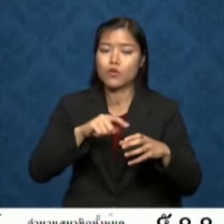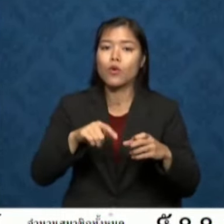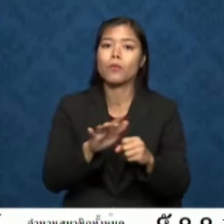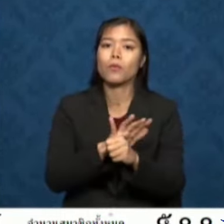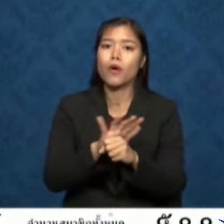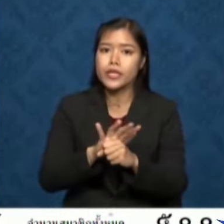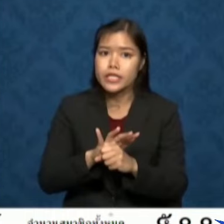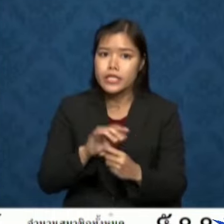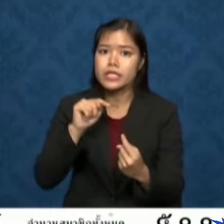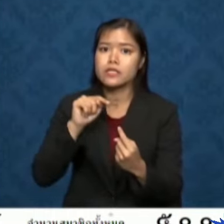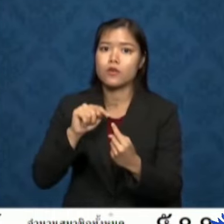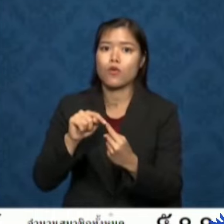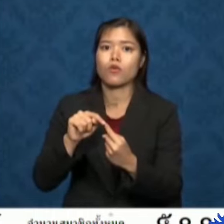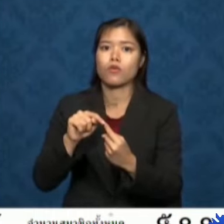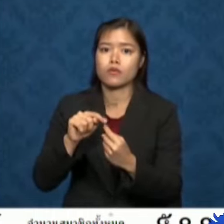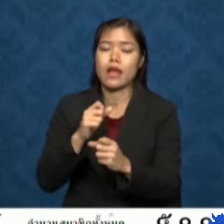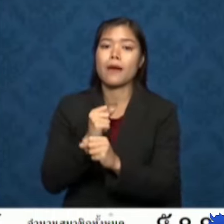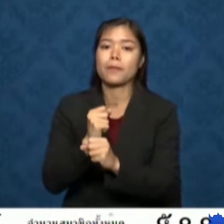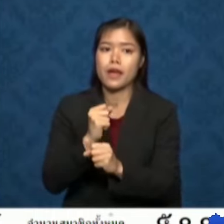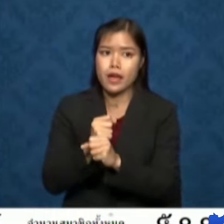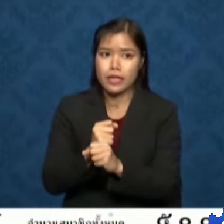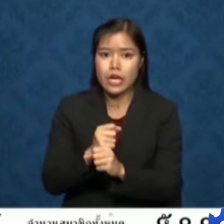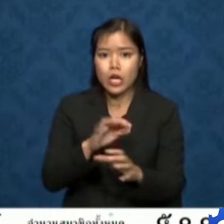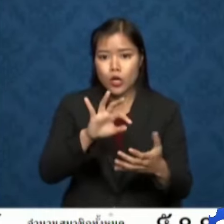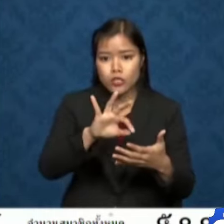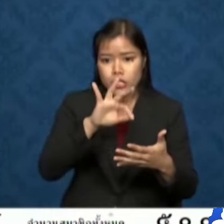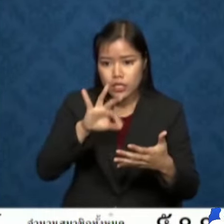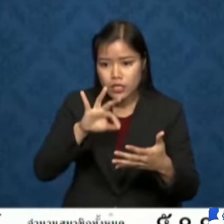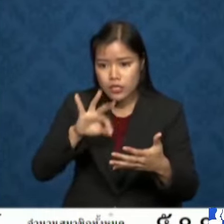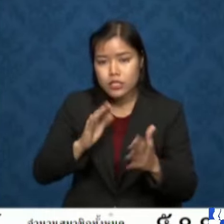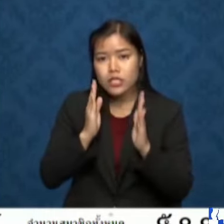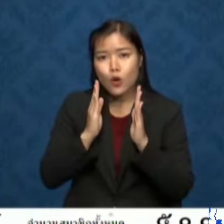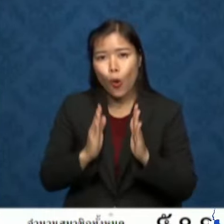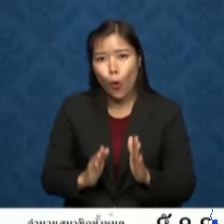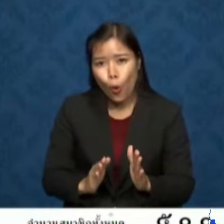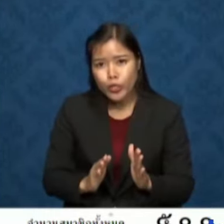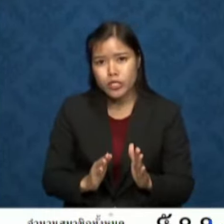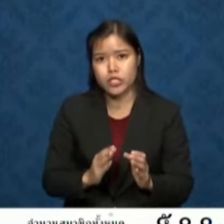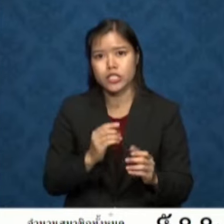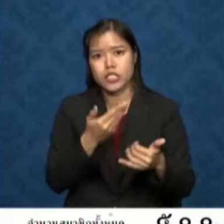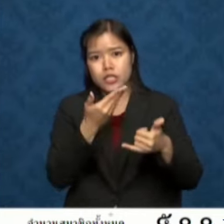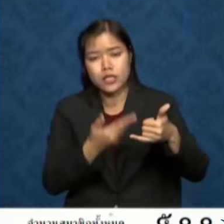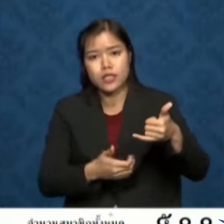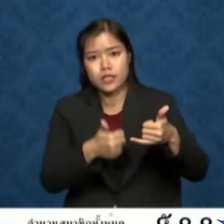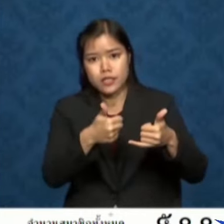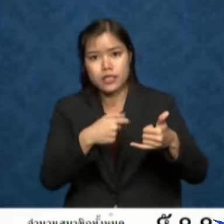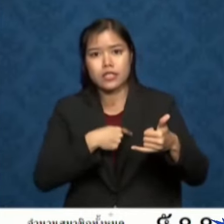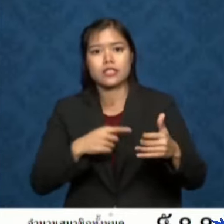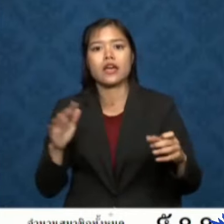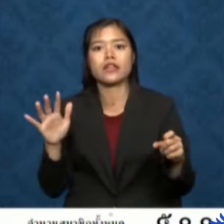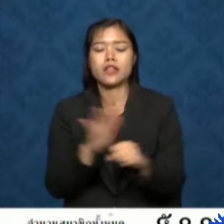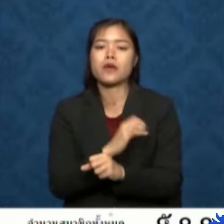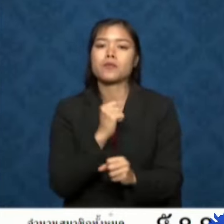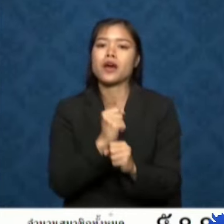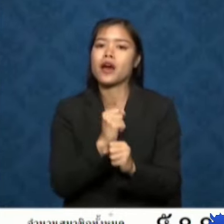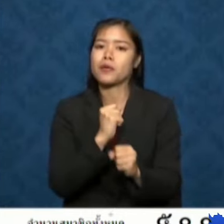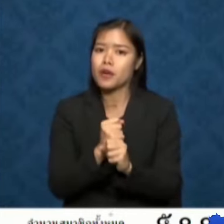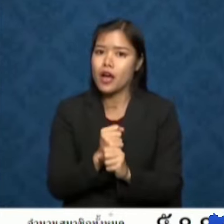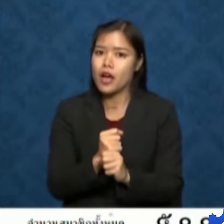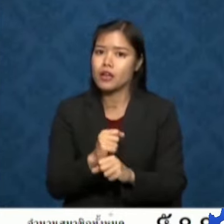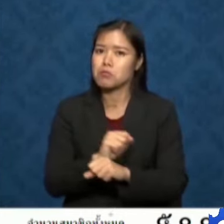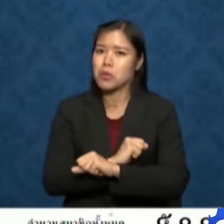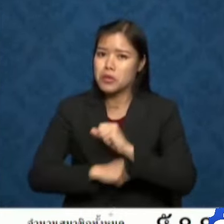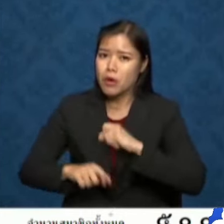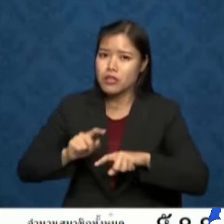ทหารกองทัพก็จะสามารถคัดเลือกคนที่มีคุณสมบัติตามที่กองทัพต้องการมีความเต็มใจในการปฏิบัติหน้าที่